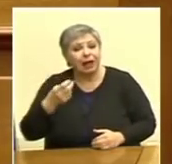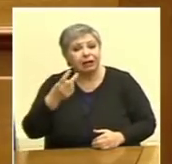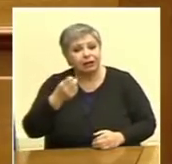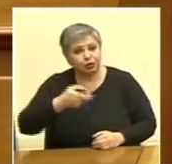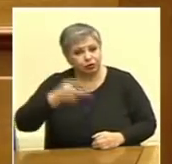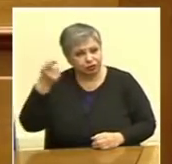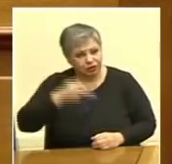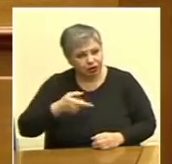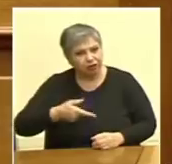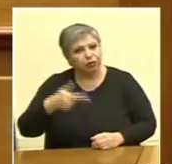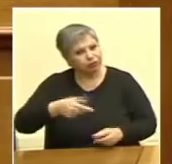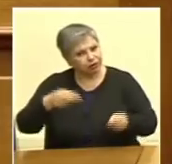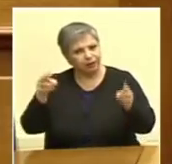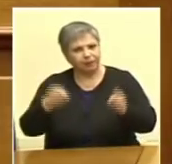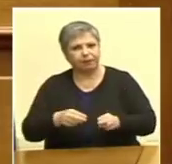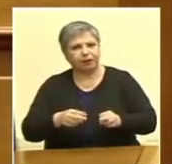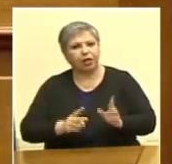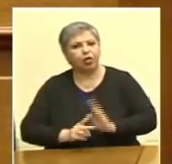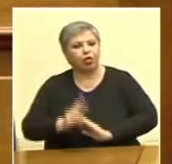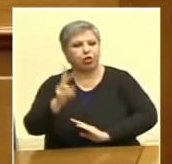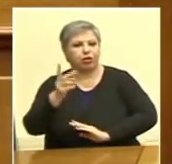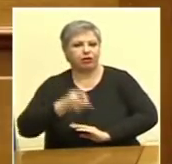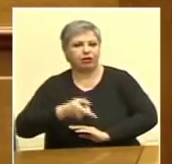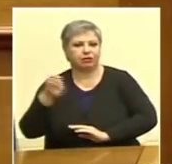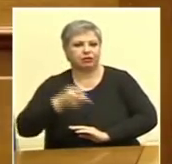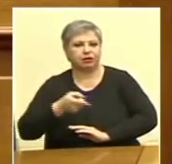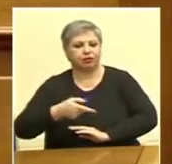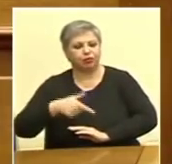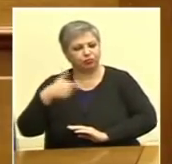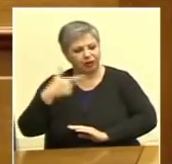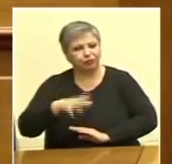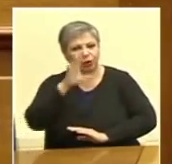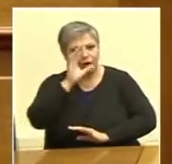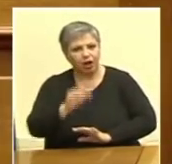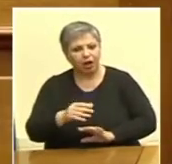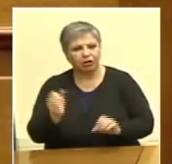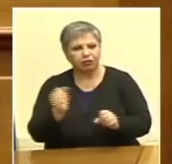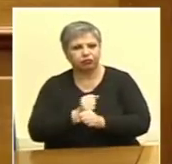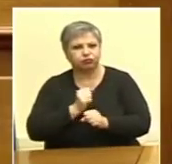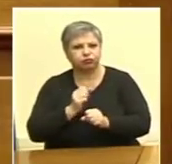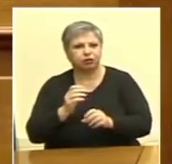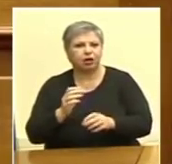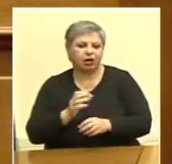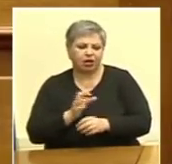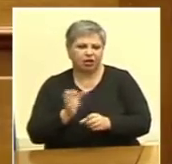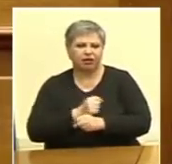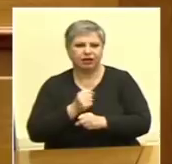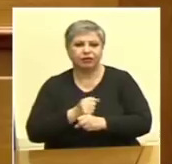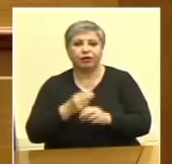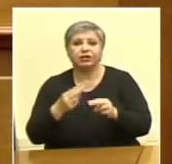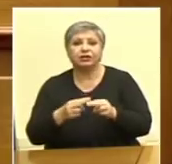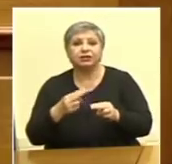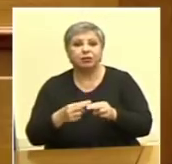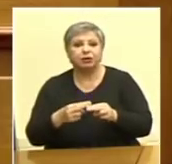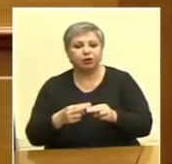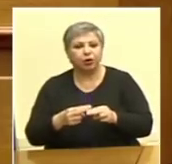12%. Και αυτό είναι μια σημαντική κατάκτηση. Σε χώρους δουλειάς όπου το ωράριο είχε γίνει